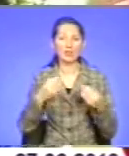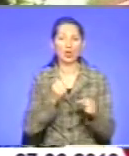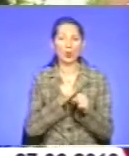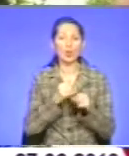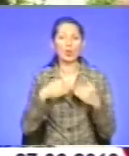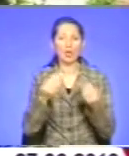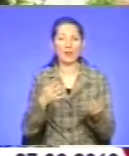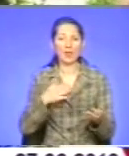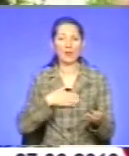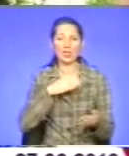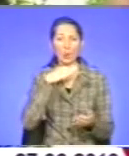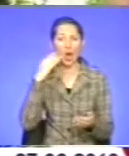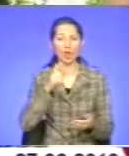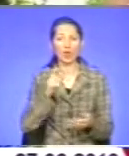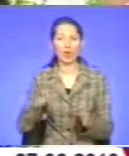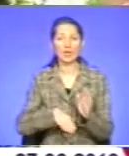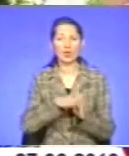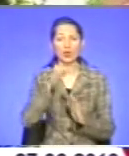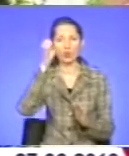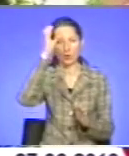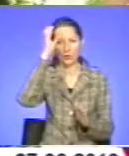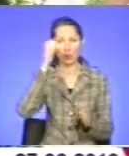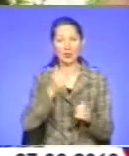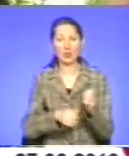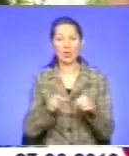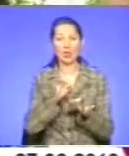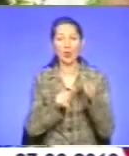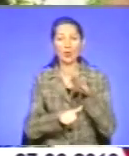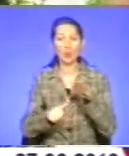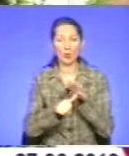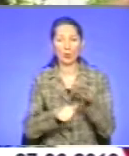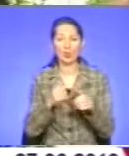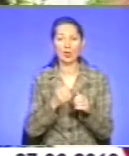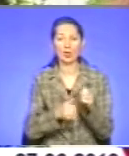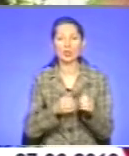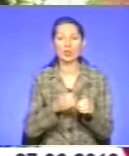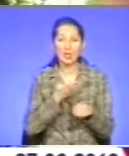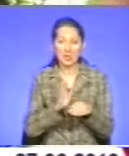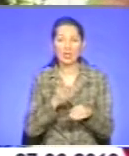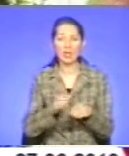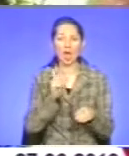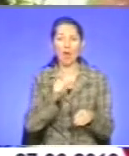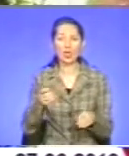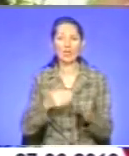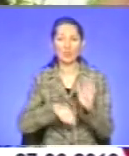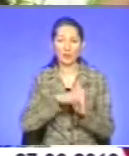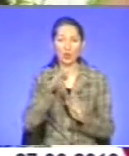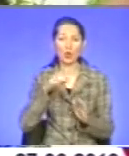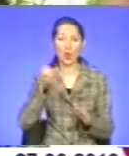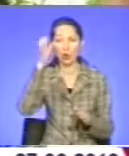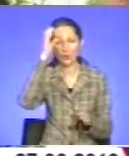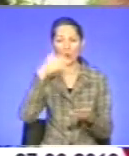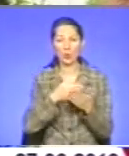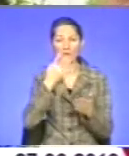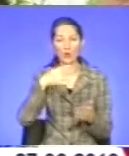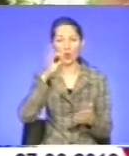У нас багато людей є з вищою освітою. Серед безробітних частка людей з вищою освітою складає майже